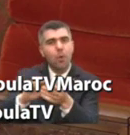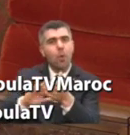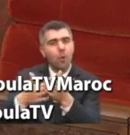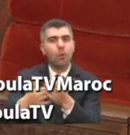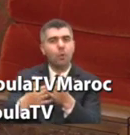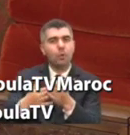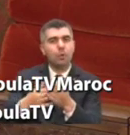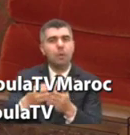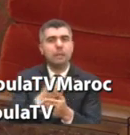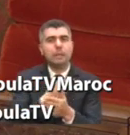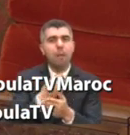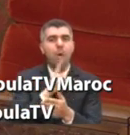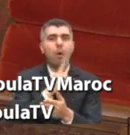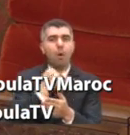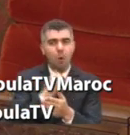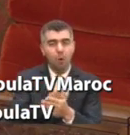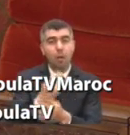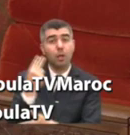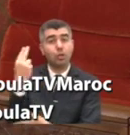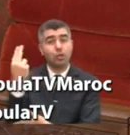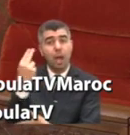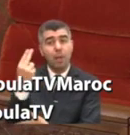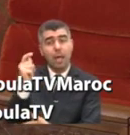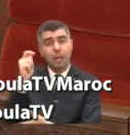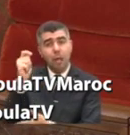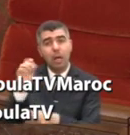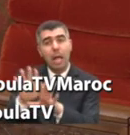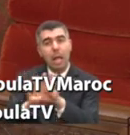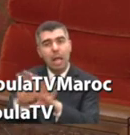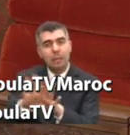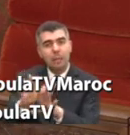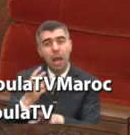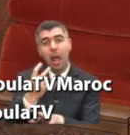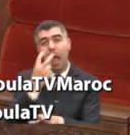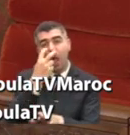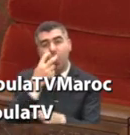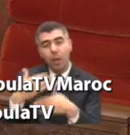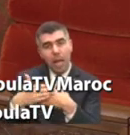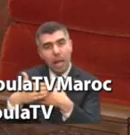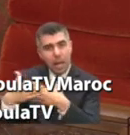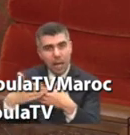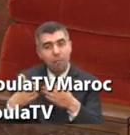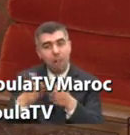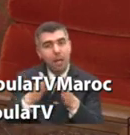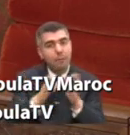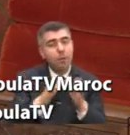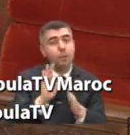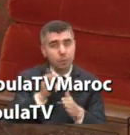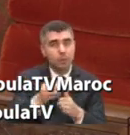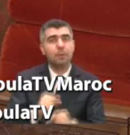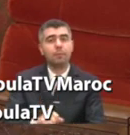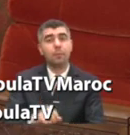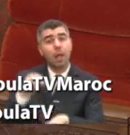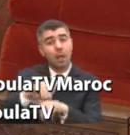عمومي. الحمد لله اليوم راه كليه ديال طنجه، وكليه ديال اكادير، وكليه ديال العيون في القريب، وكليات اخرى اللي غتفتح عموميه، ثم